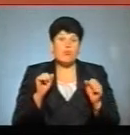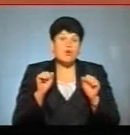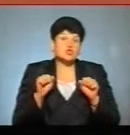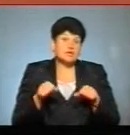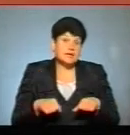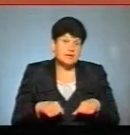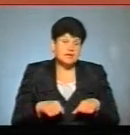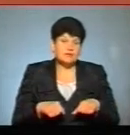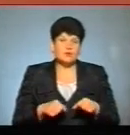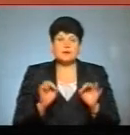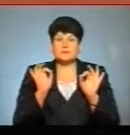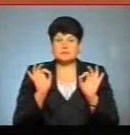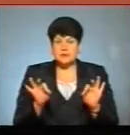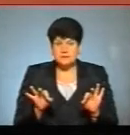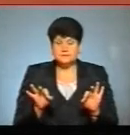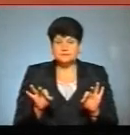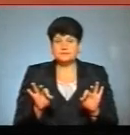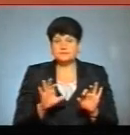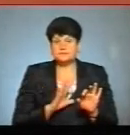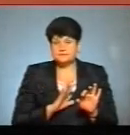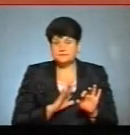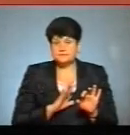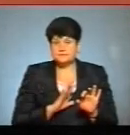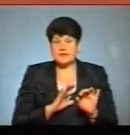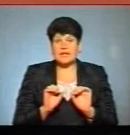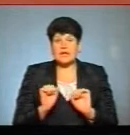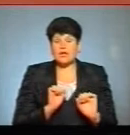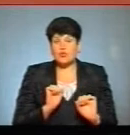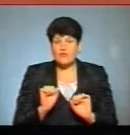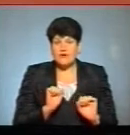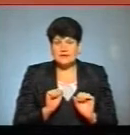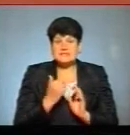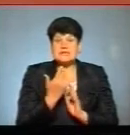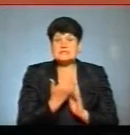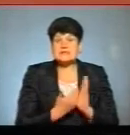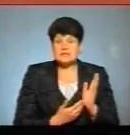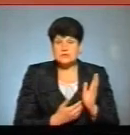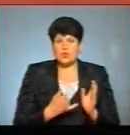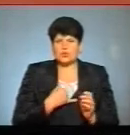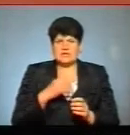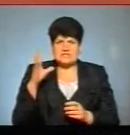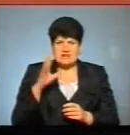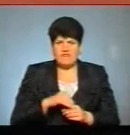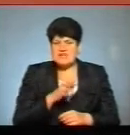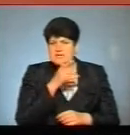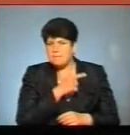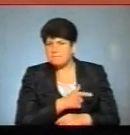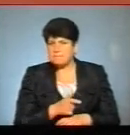і логічно, на мій погляд, керуватися все ж таки статистикою. В нас за весь період,